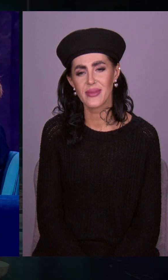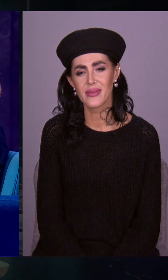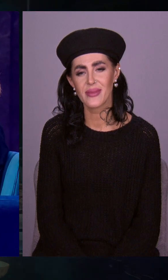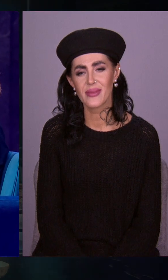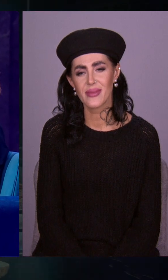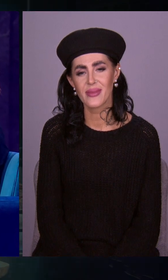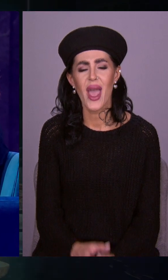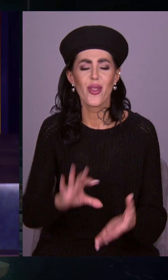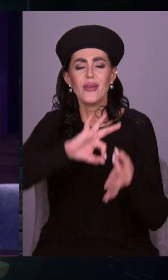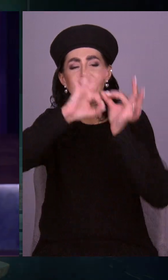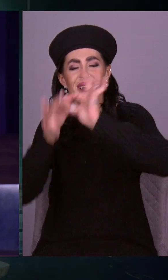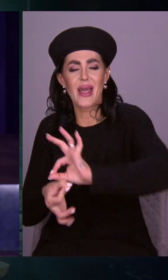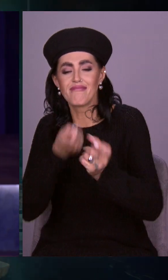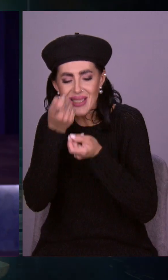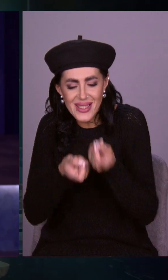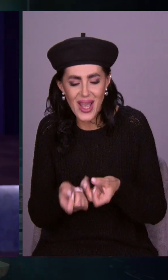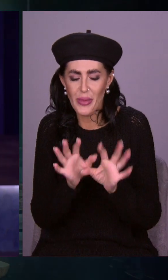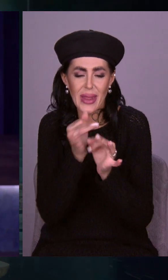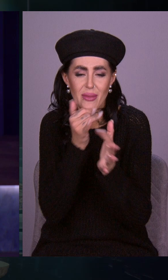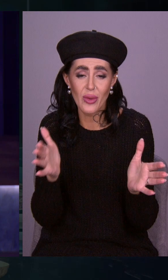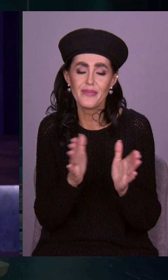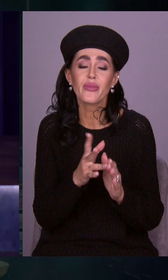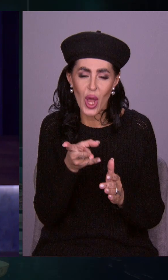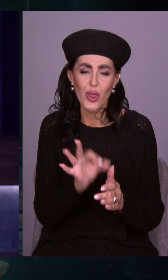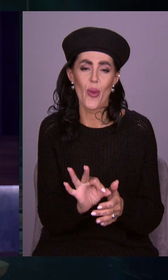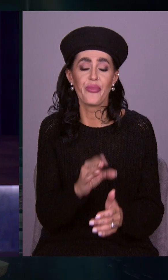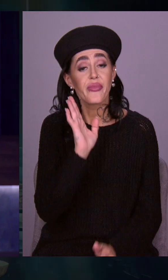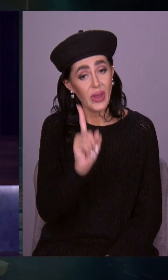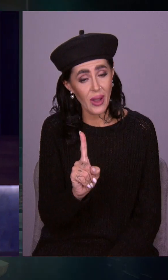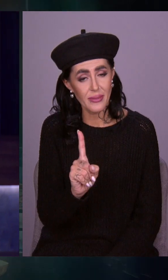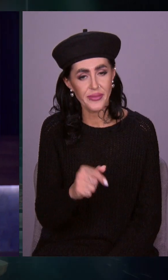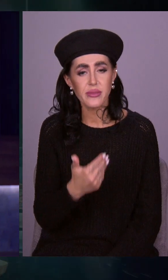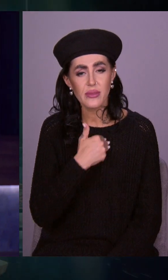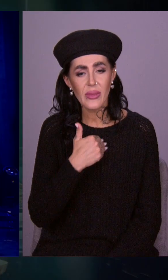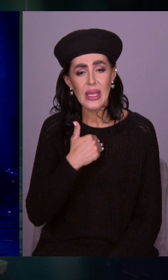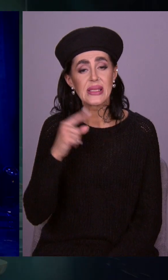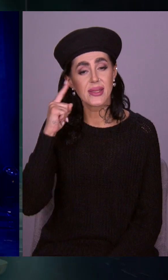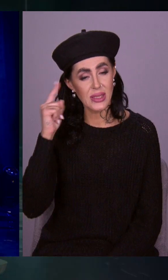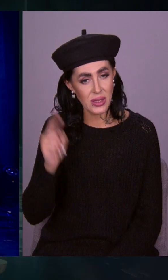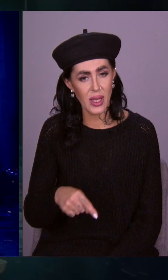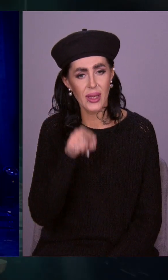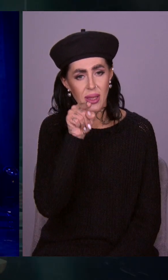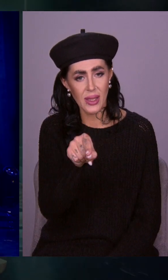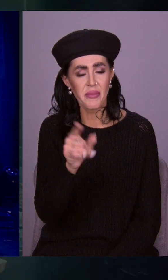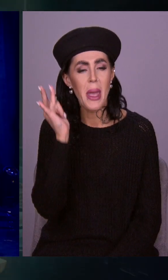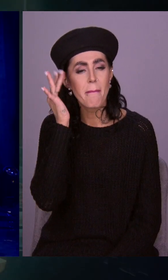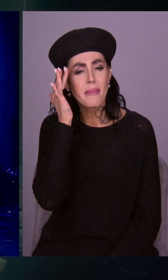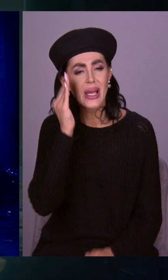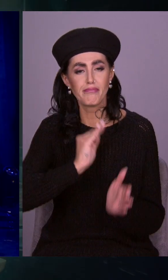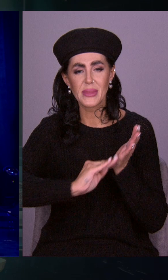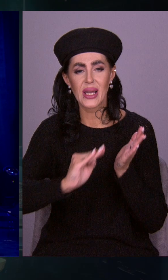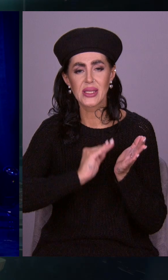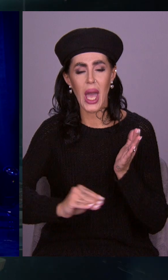не для ефіру вже. Так. До речі, про це, Маріна. Ми знаємо, що ви мріяли писати